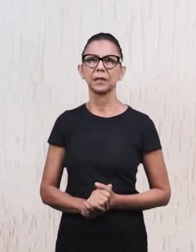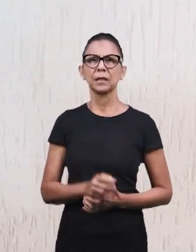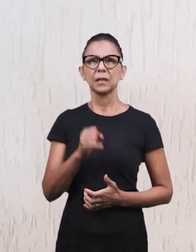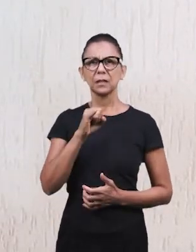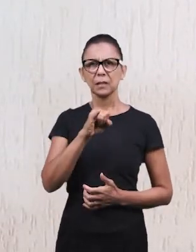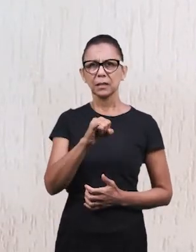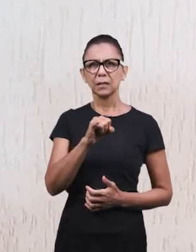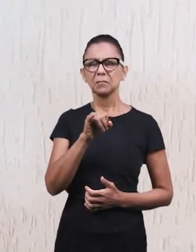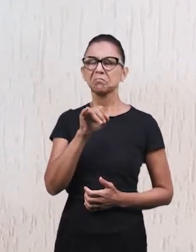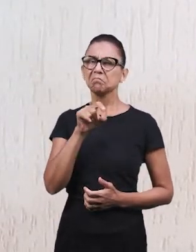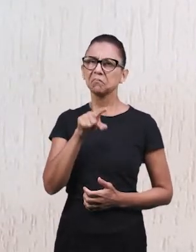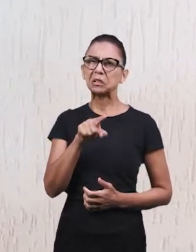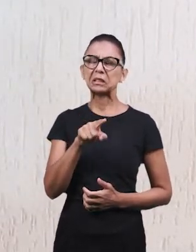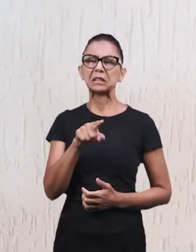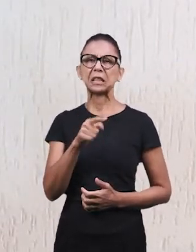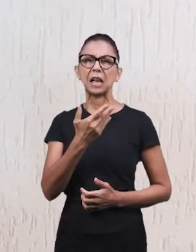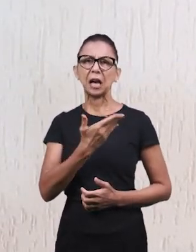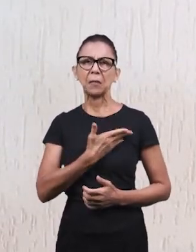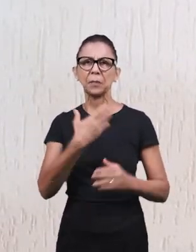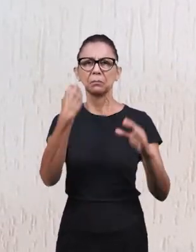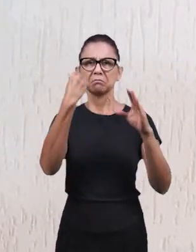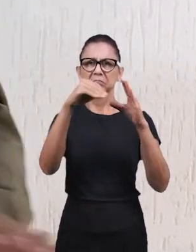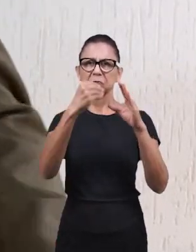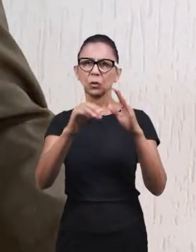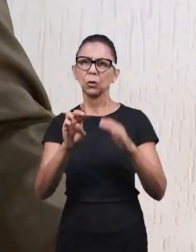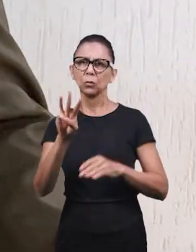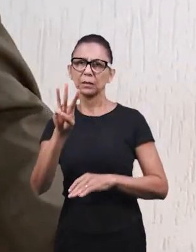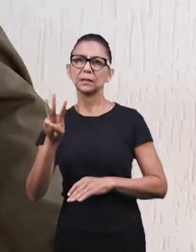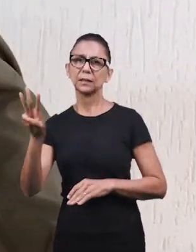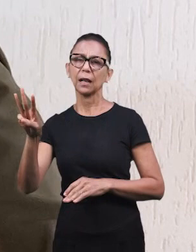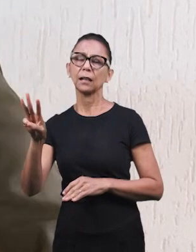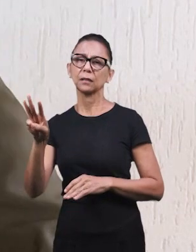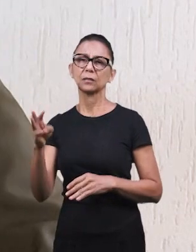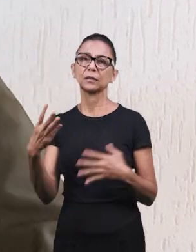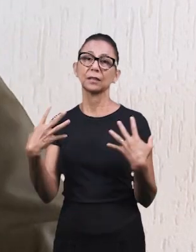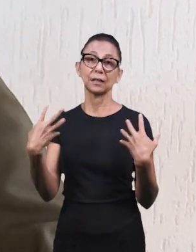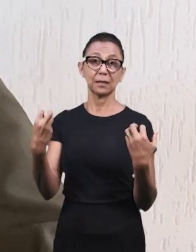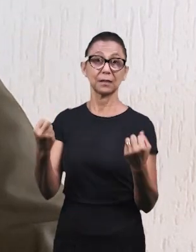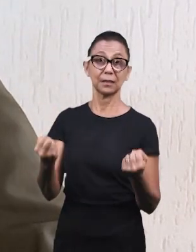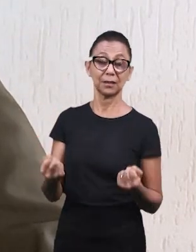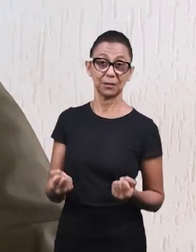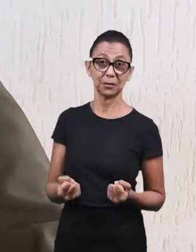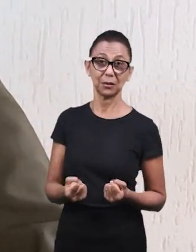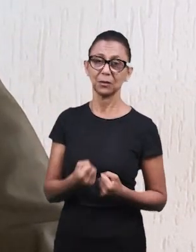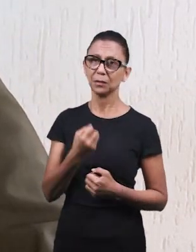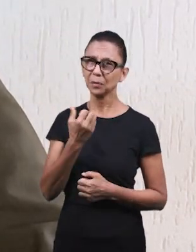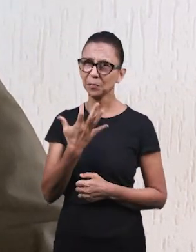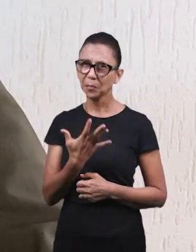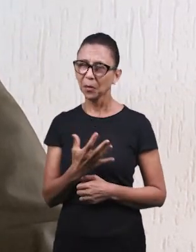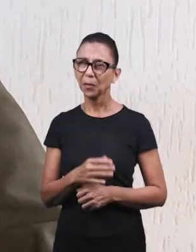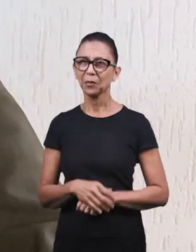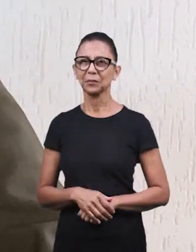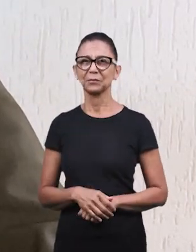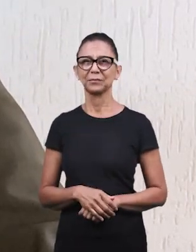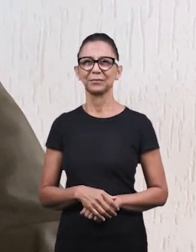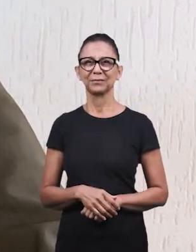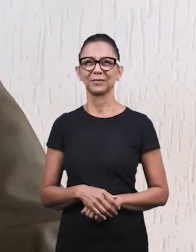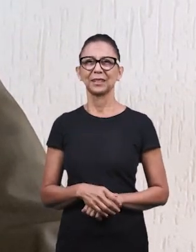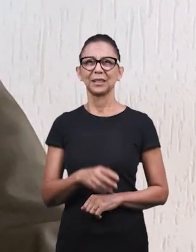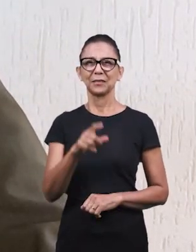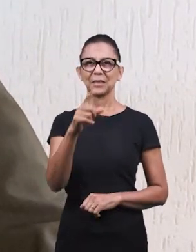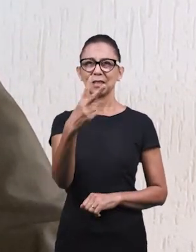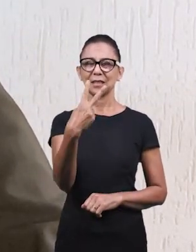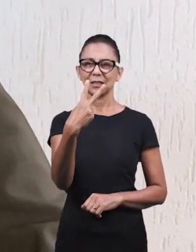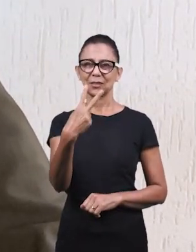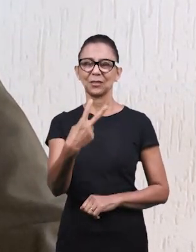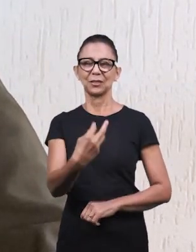семейном богослужении. Если друг или знакомый прислал вам этот линк, я хочу сказать, для нас